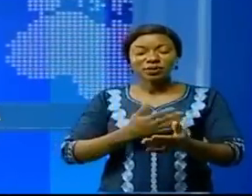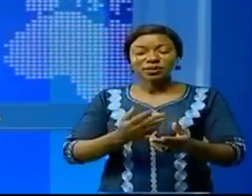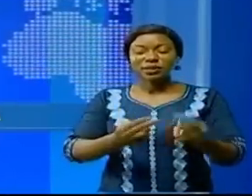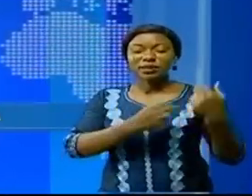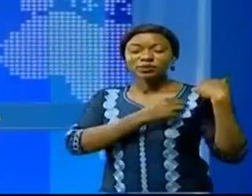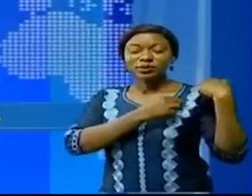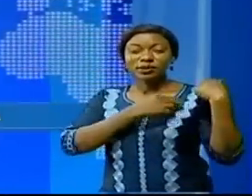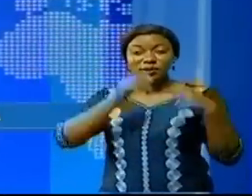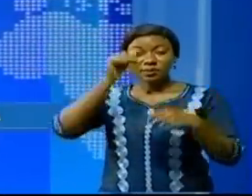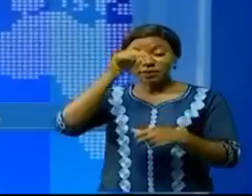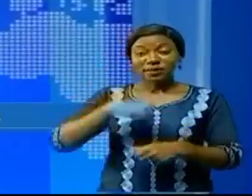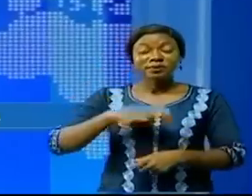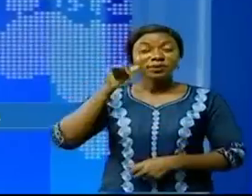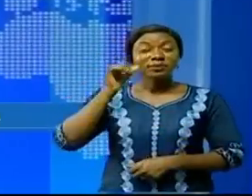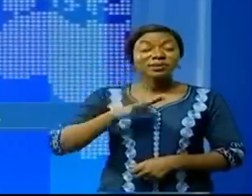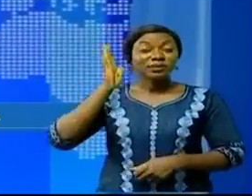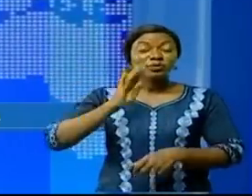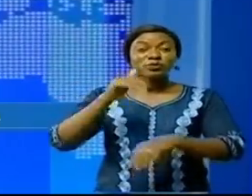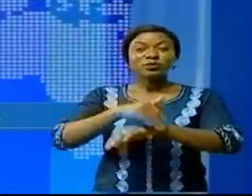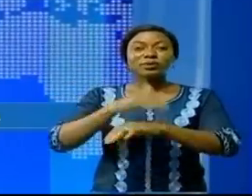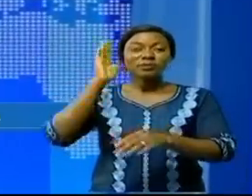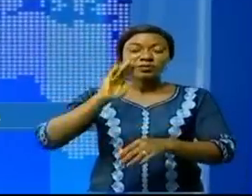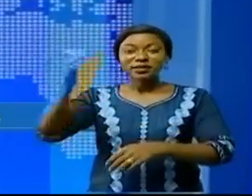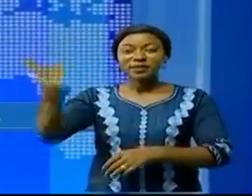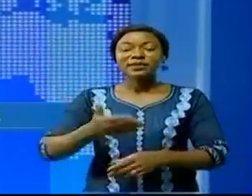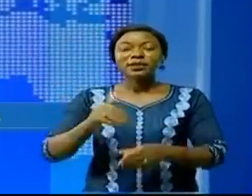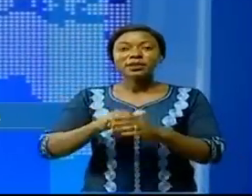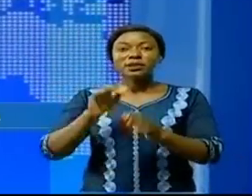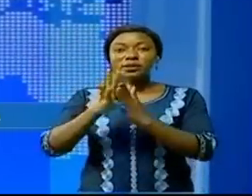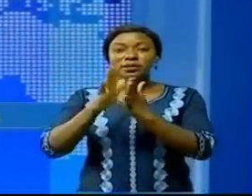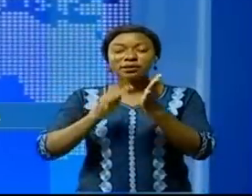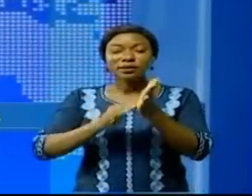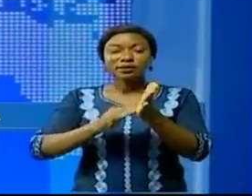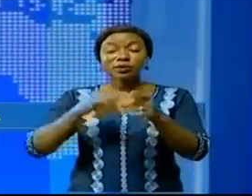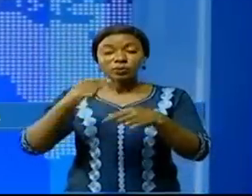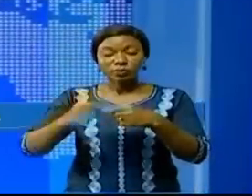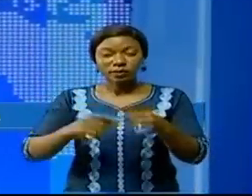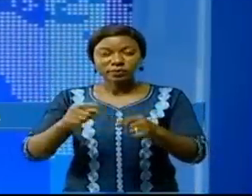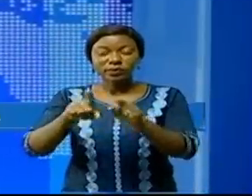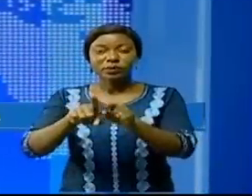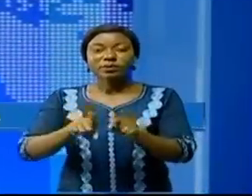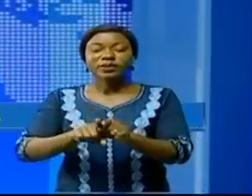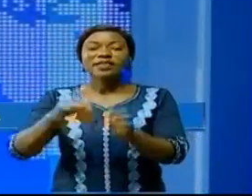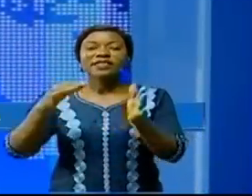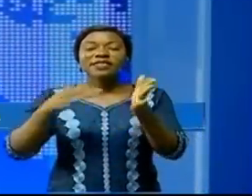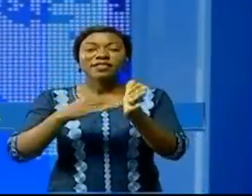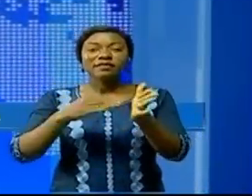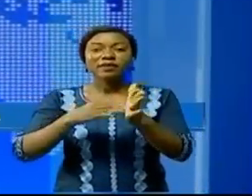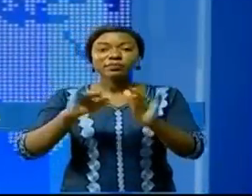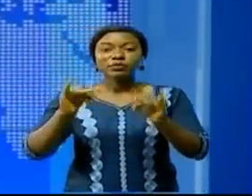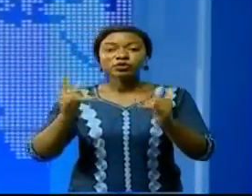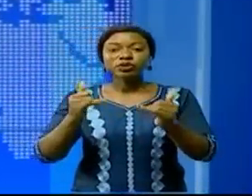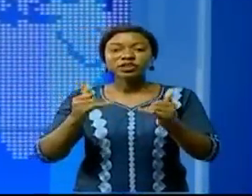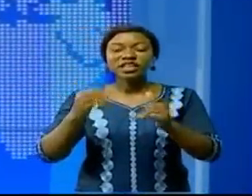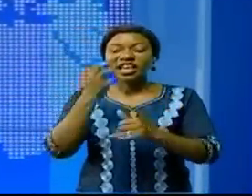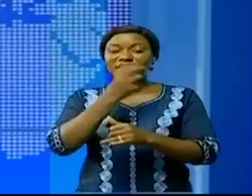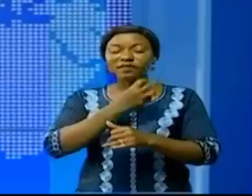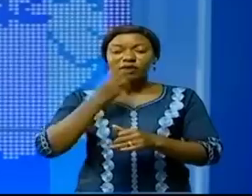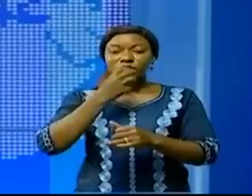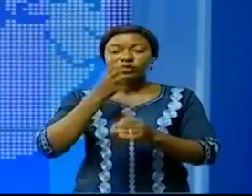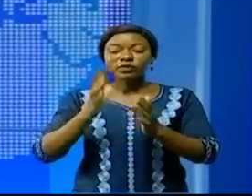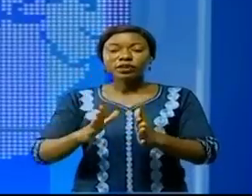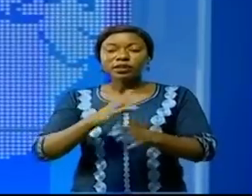priorité. Mesdames et messieurs, bonsoir et bienvenue à ces 19h au sommaire. Le 9e jeu de la francophonie est de